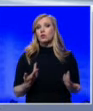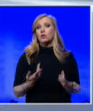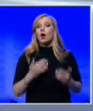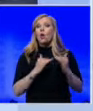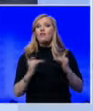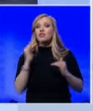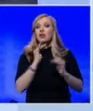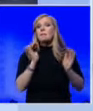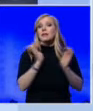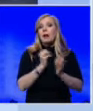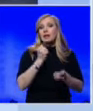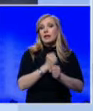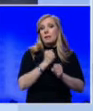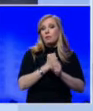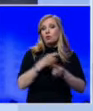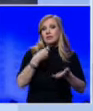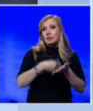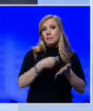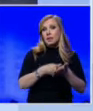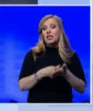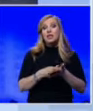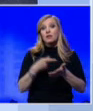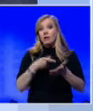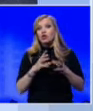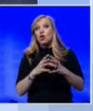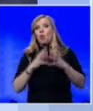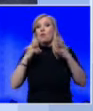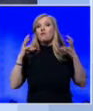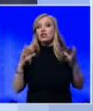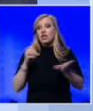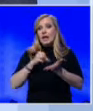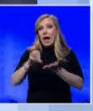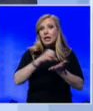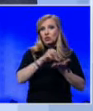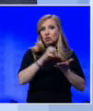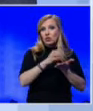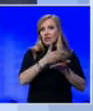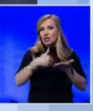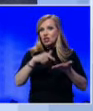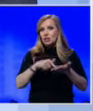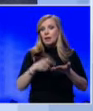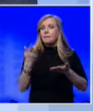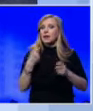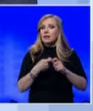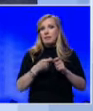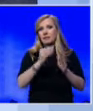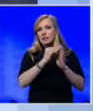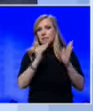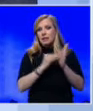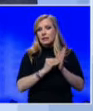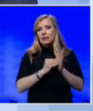Увеличаването на минималната работна заплата ще увеличи разходната част. Бяха направени тези сметки с над половин милиард.